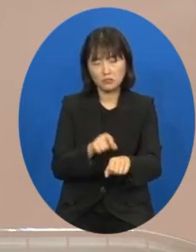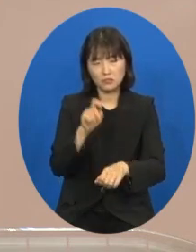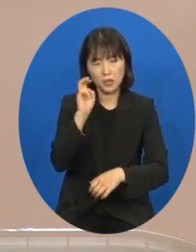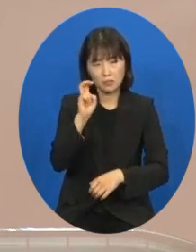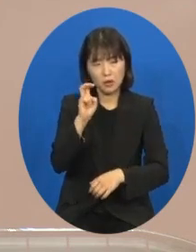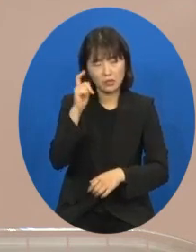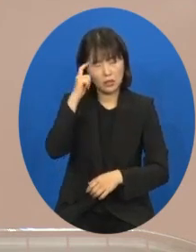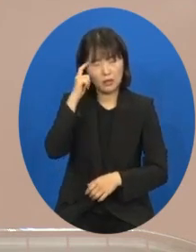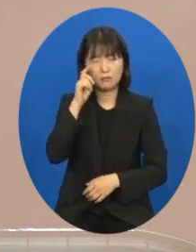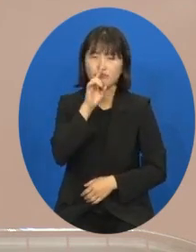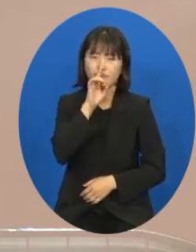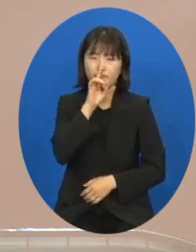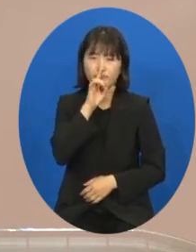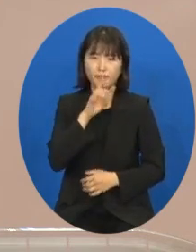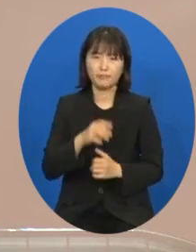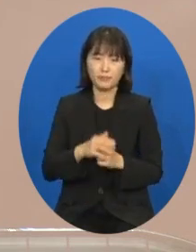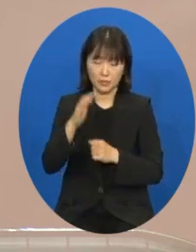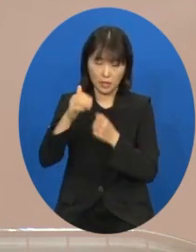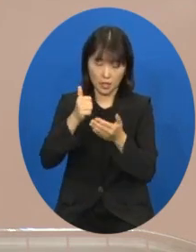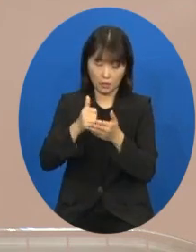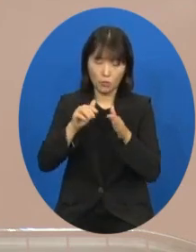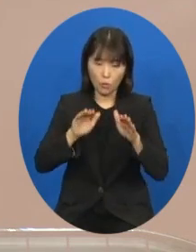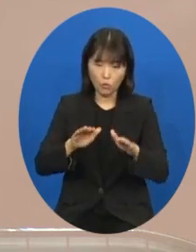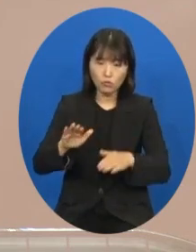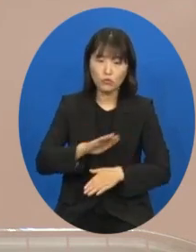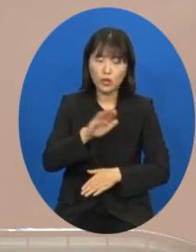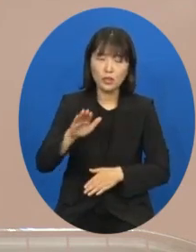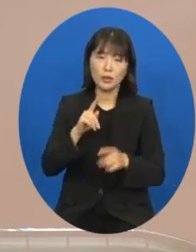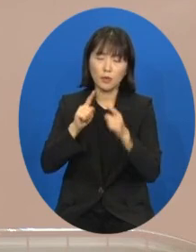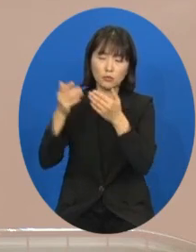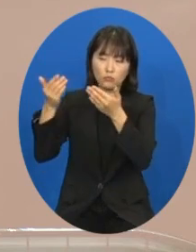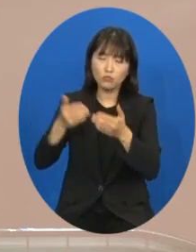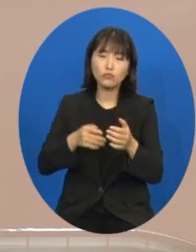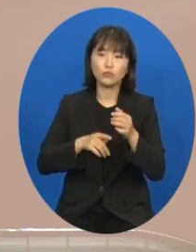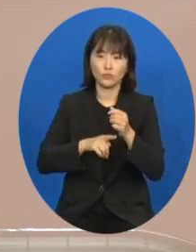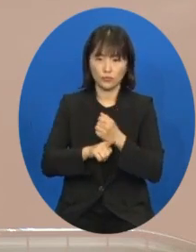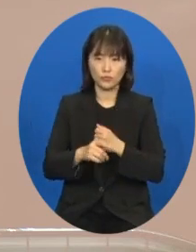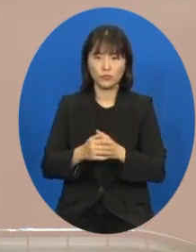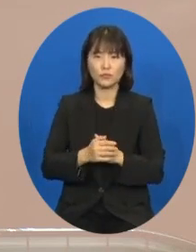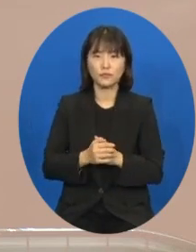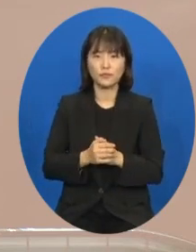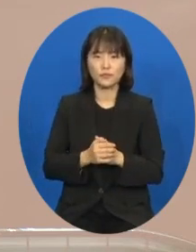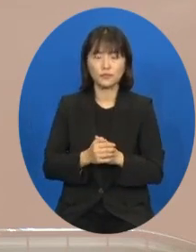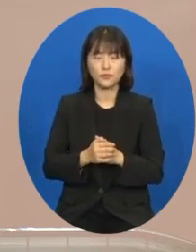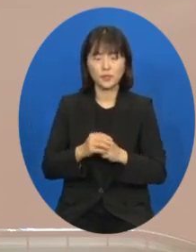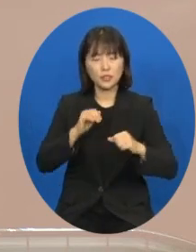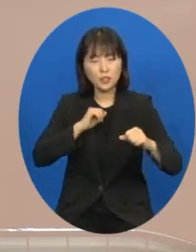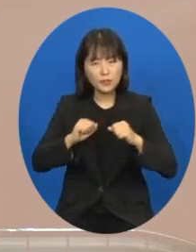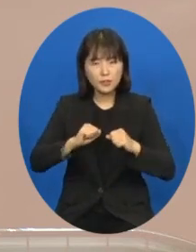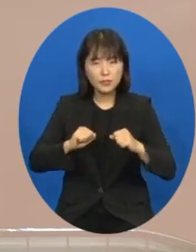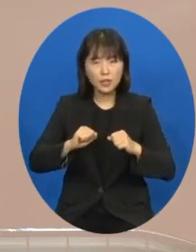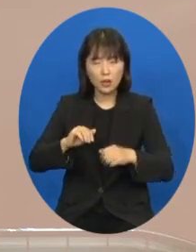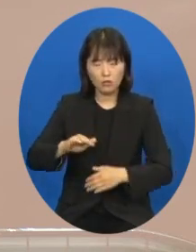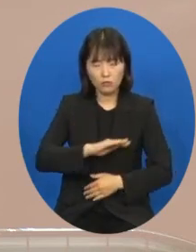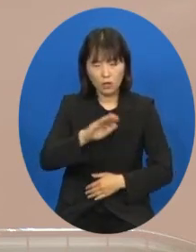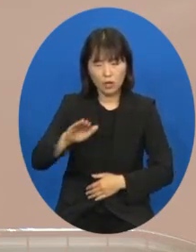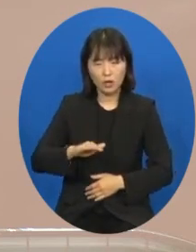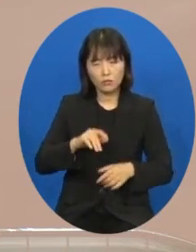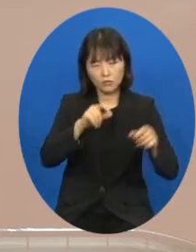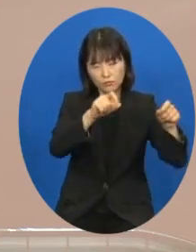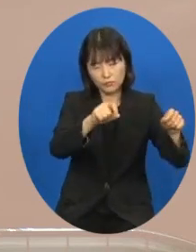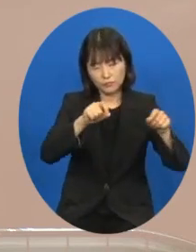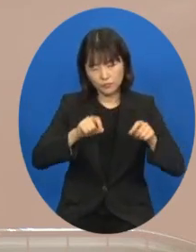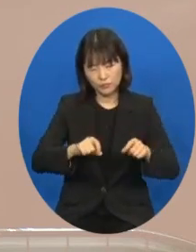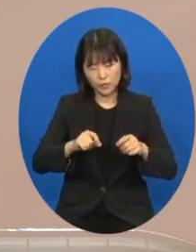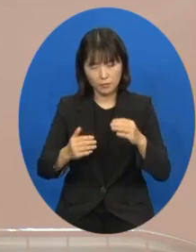됩니다. 하나님이 오늘 우리에게 이 말씀을 주신 것은 이 역사가 우리에게도 그대로